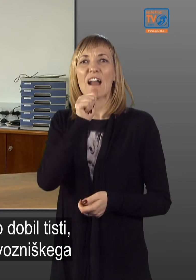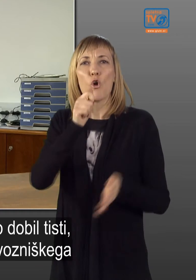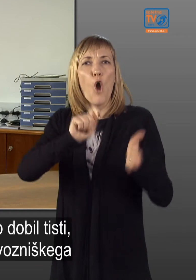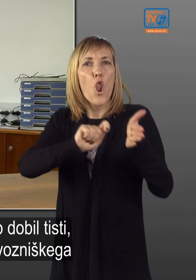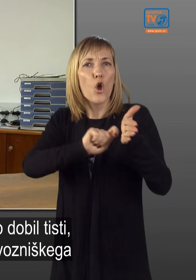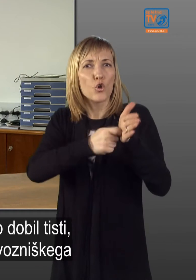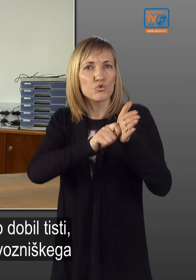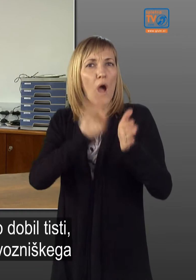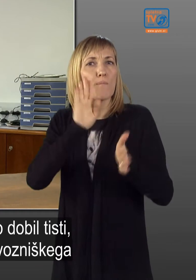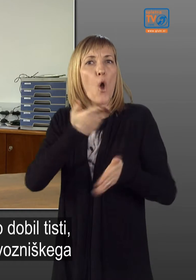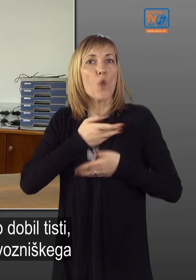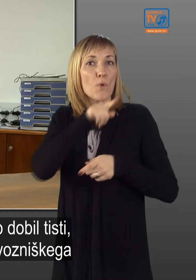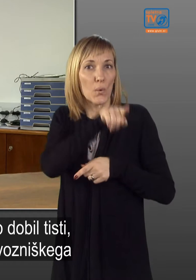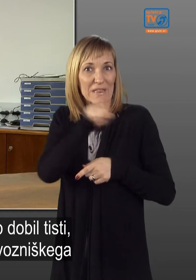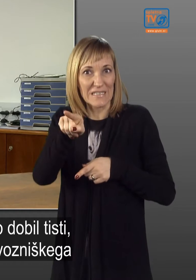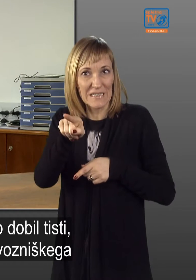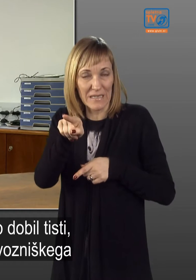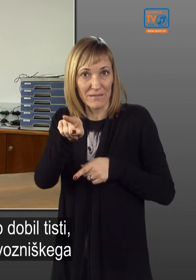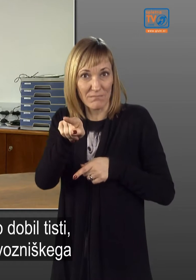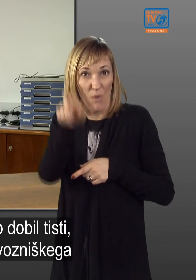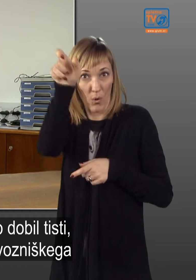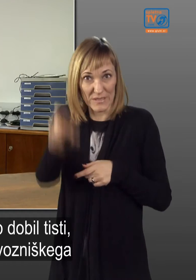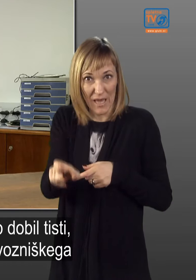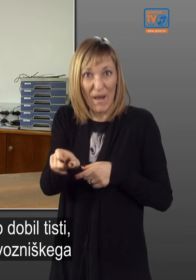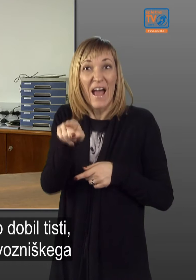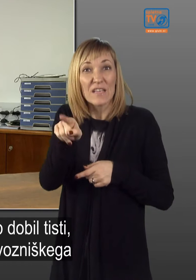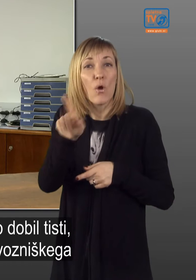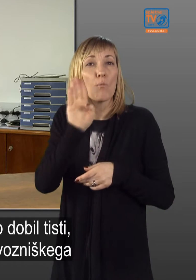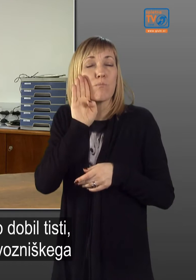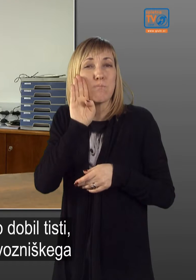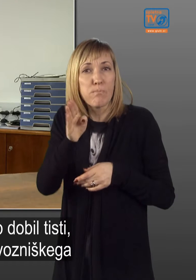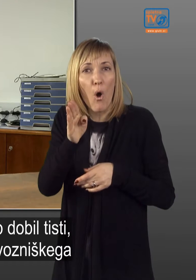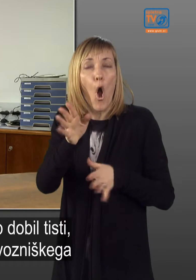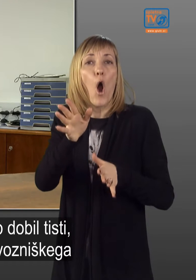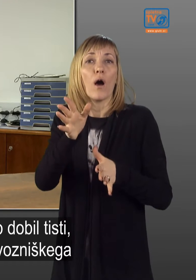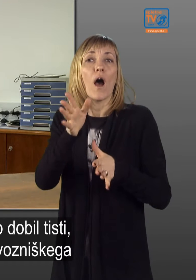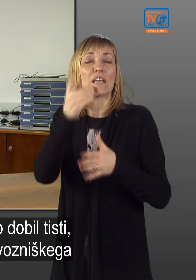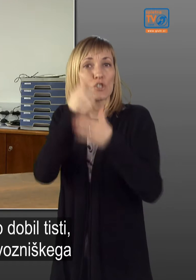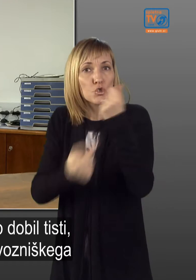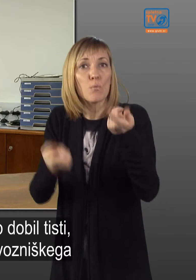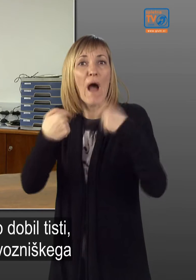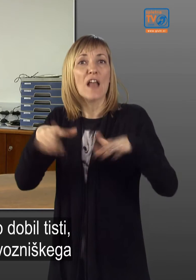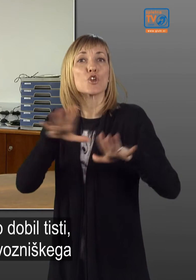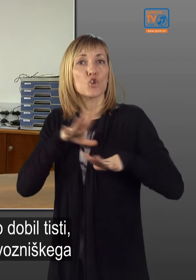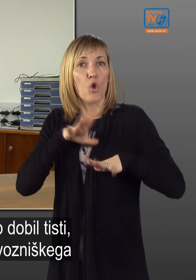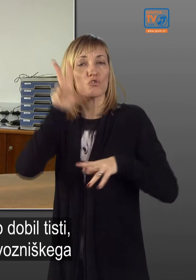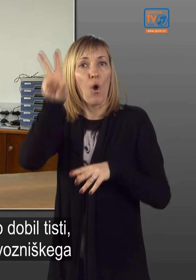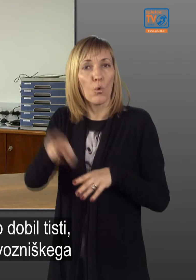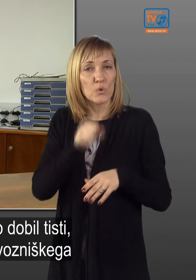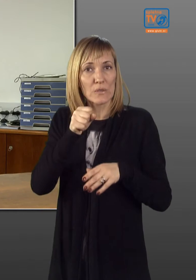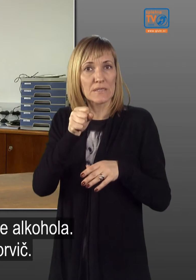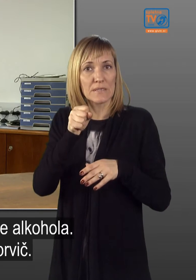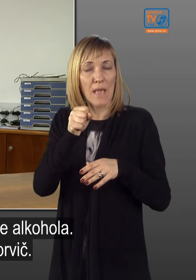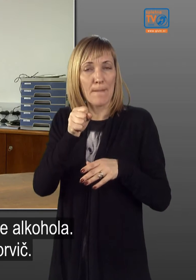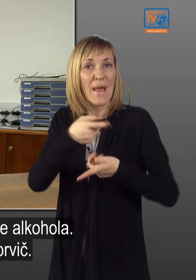Alkoholno ključavnico bo dobil tisti, kateri bo zgubil oziroma kateremu bo grozil odvzem